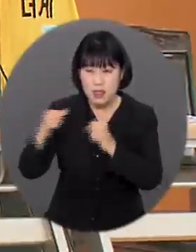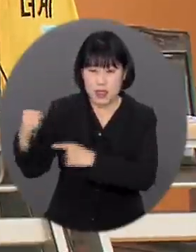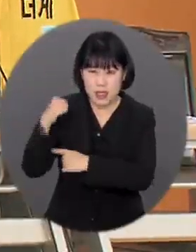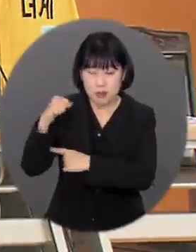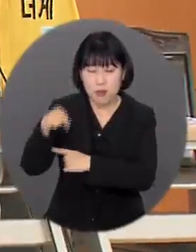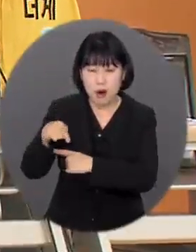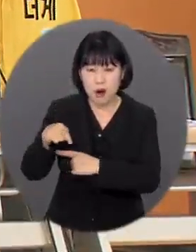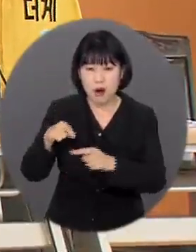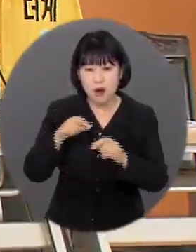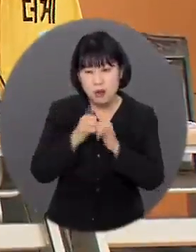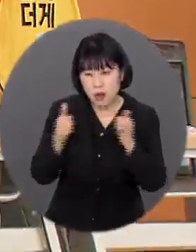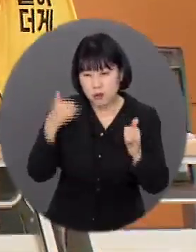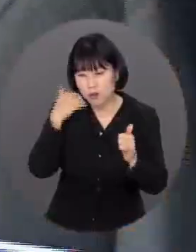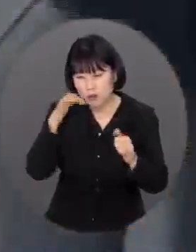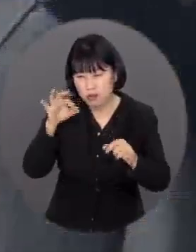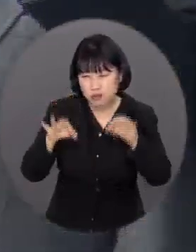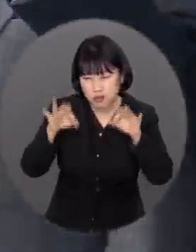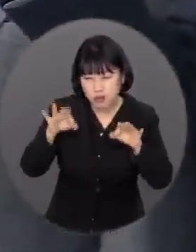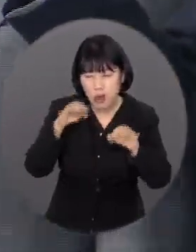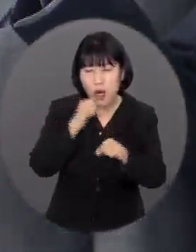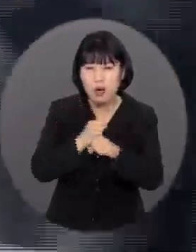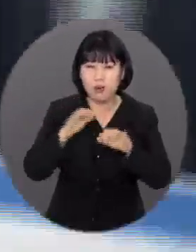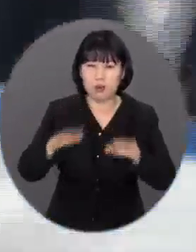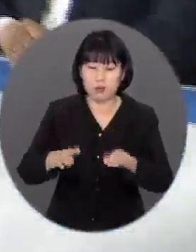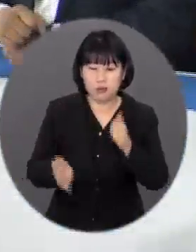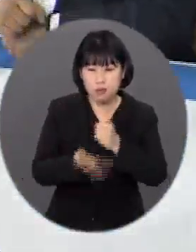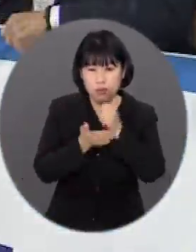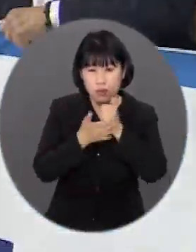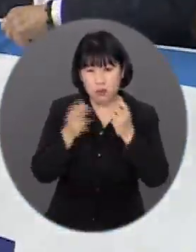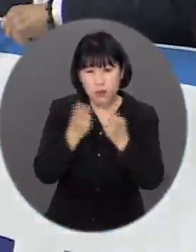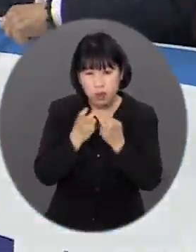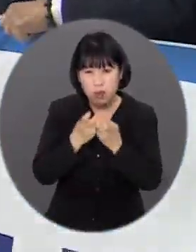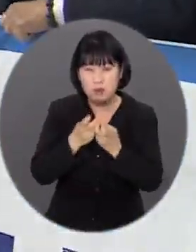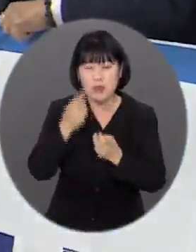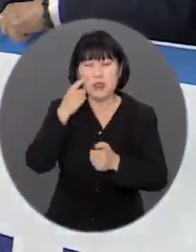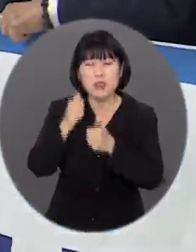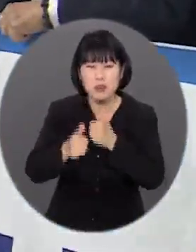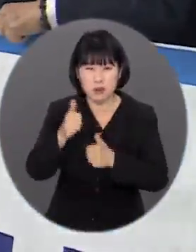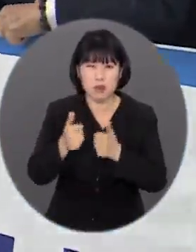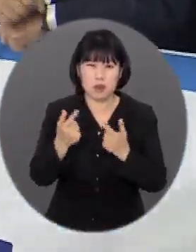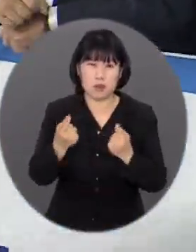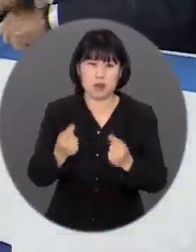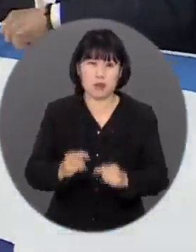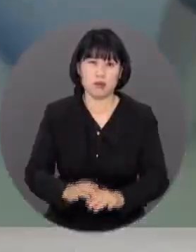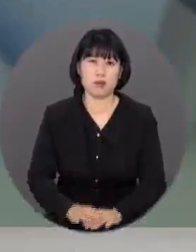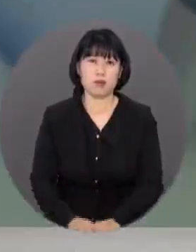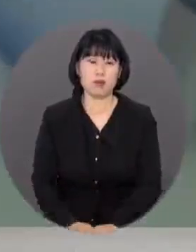공천이 곧 당선이란 등식이 또다시 시험되어 오르고 있습니다. MBC 뉴스 한신구입니다.